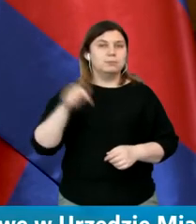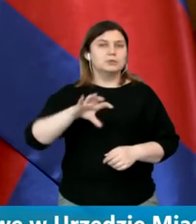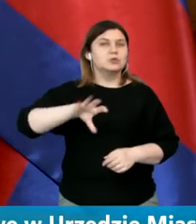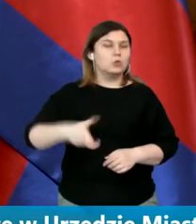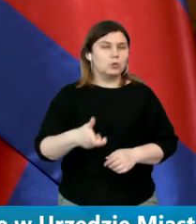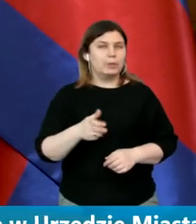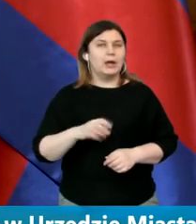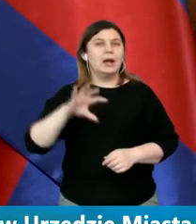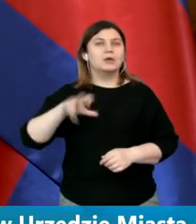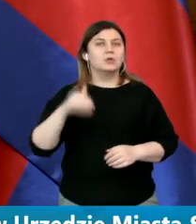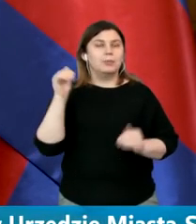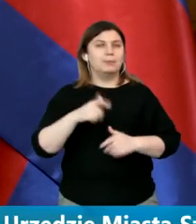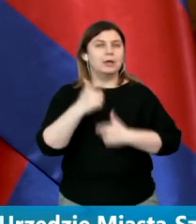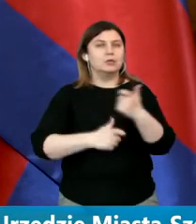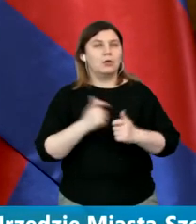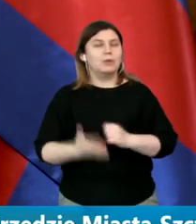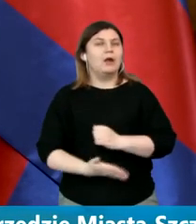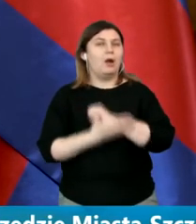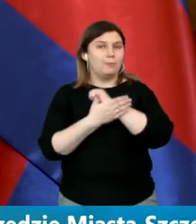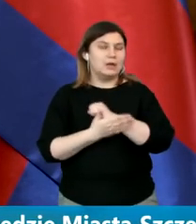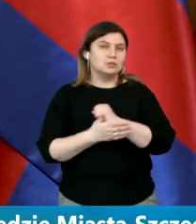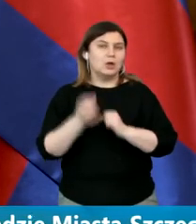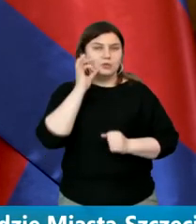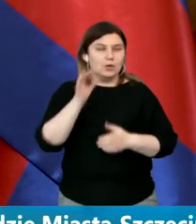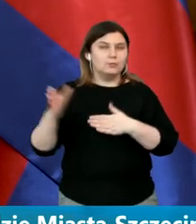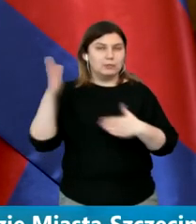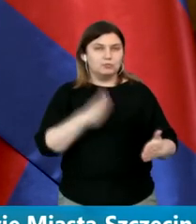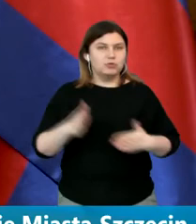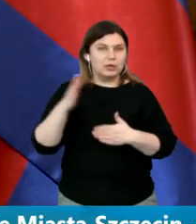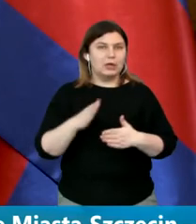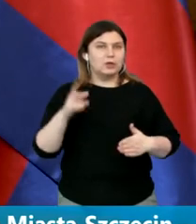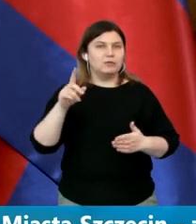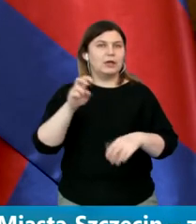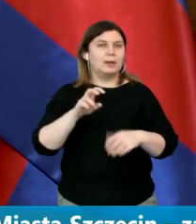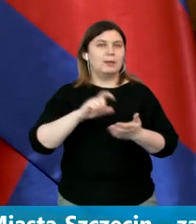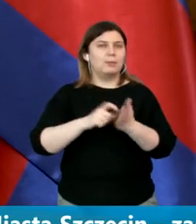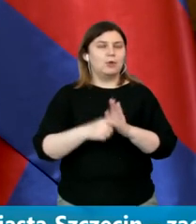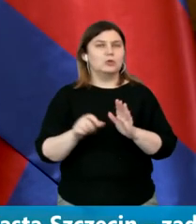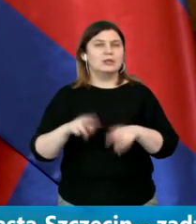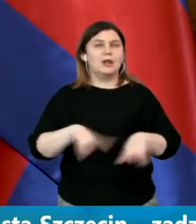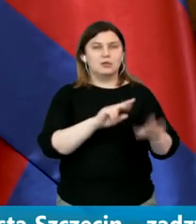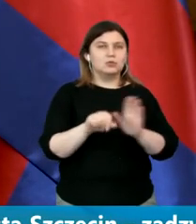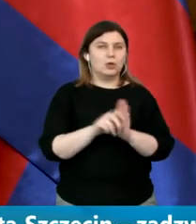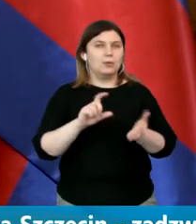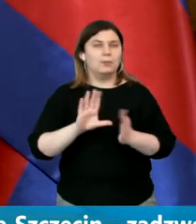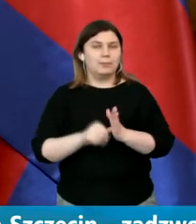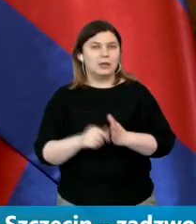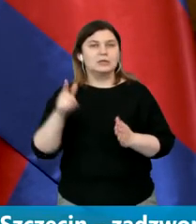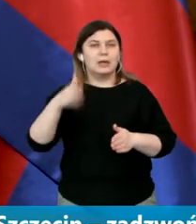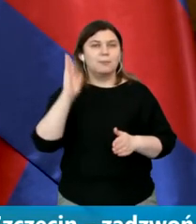musi to robić grupa, a grupa może to robić w oparciu o dobrze przygotowany gabinet należący do miasta. I tak będzie właśnie w tym